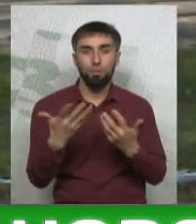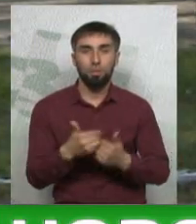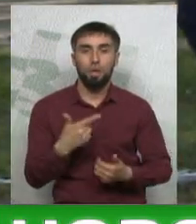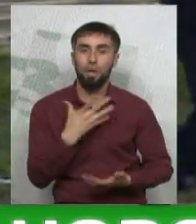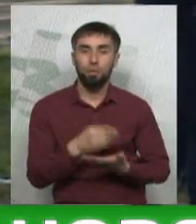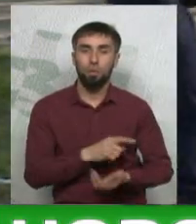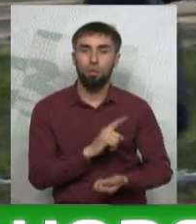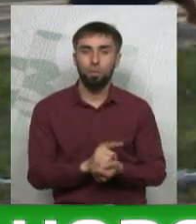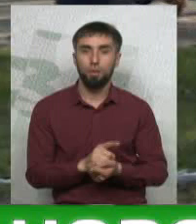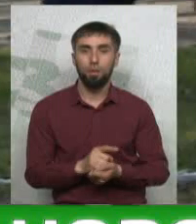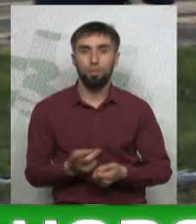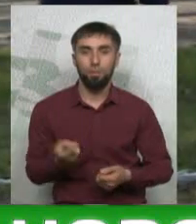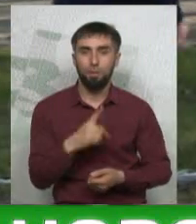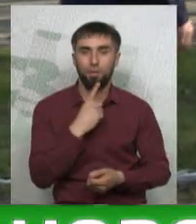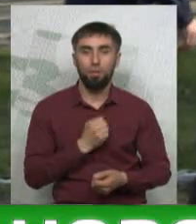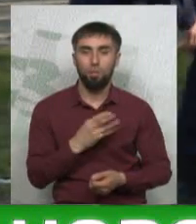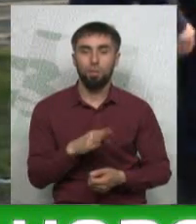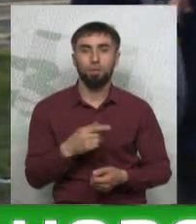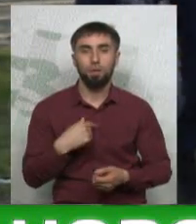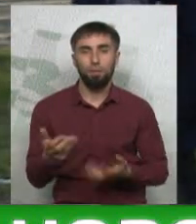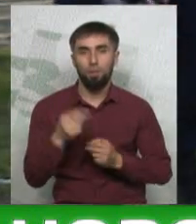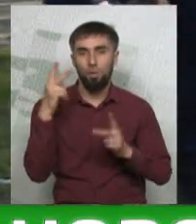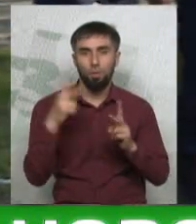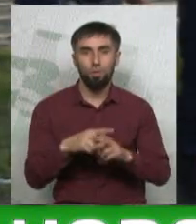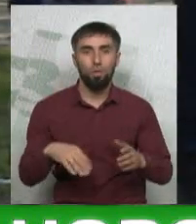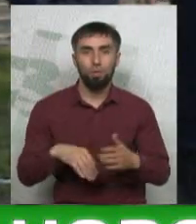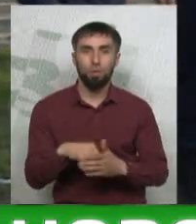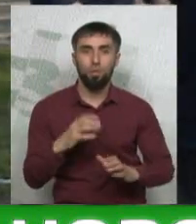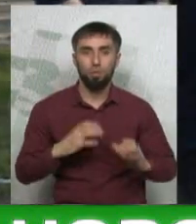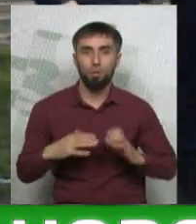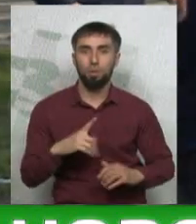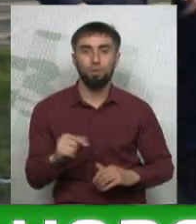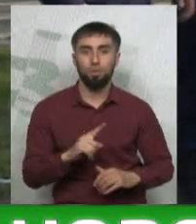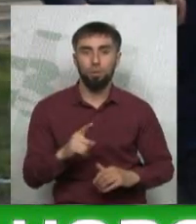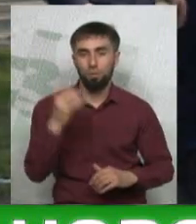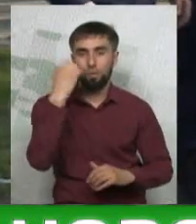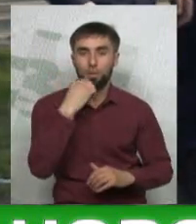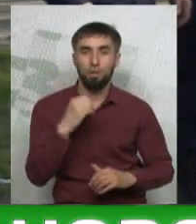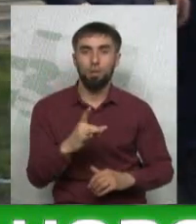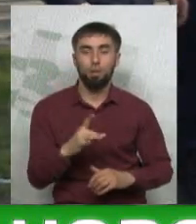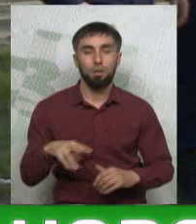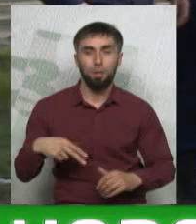военкомат. Предварительно я взял академический отпуск в университете, за что благодарен ректору